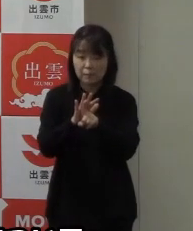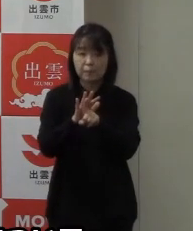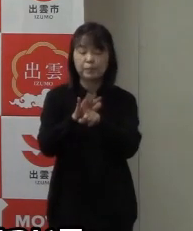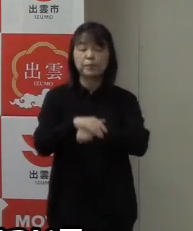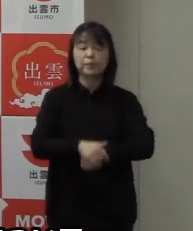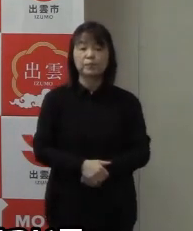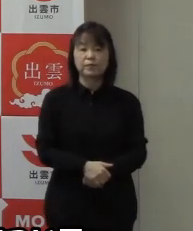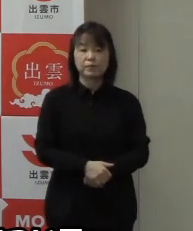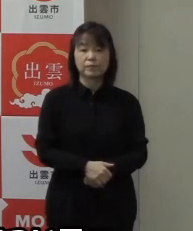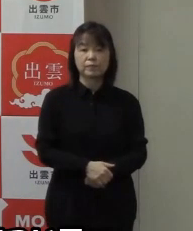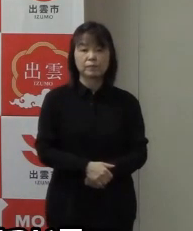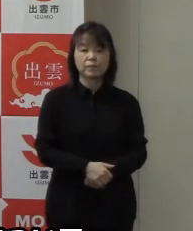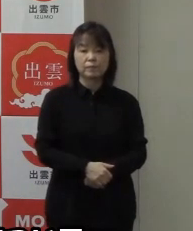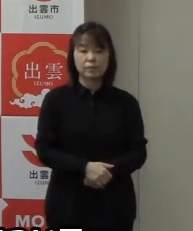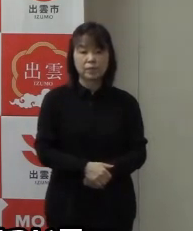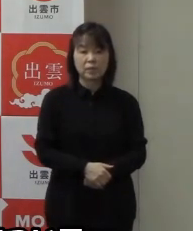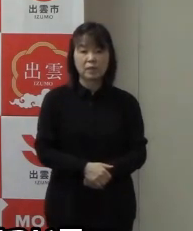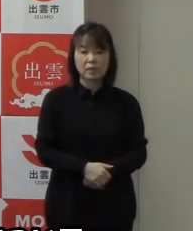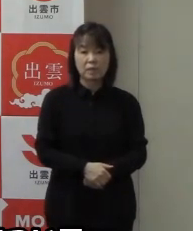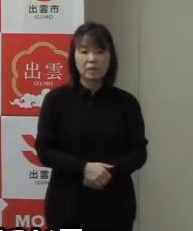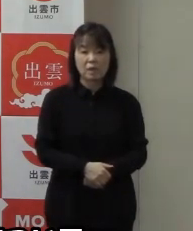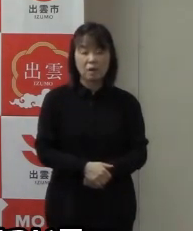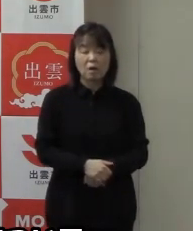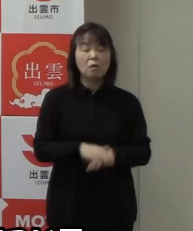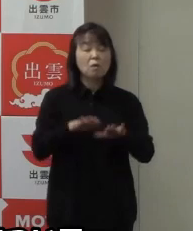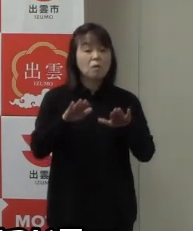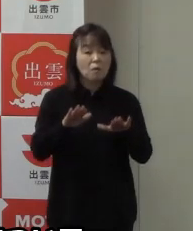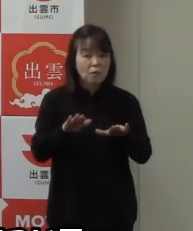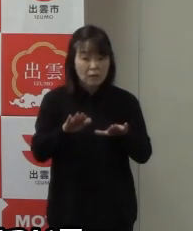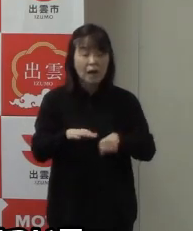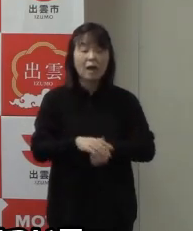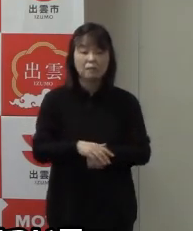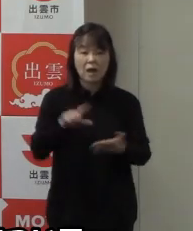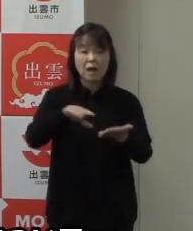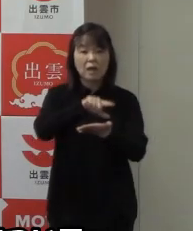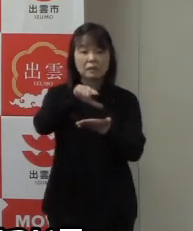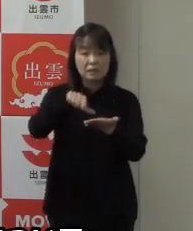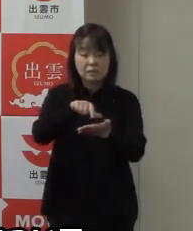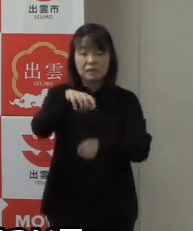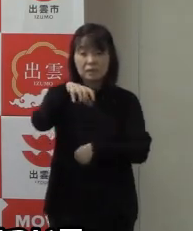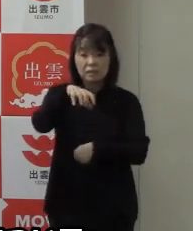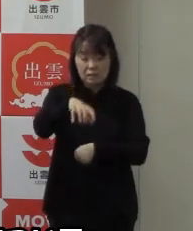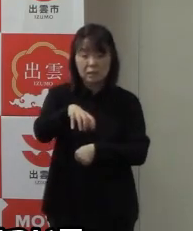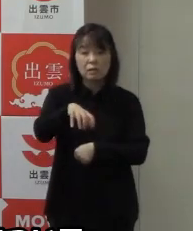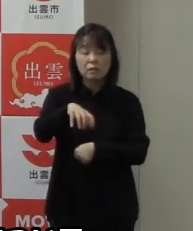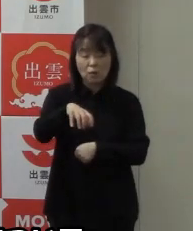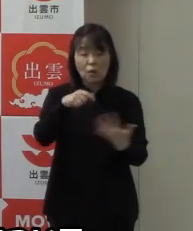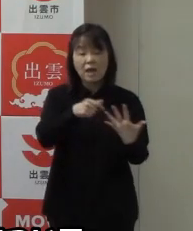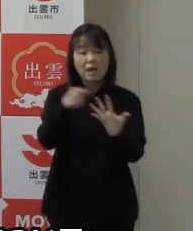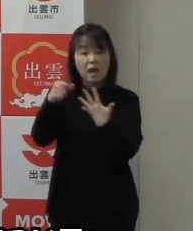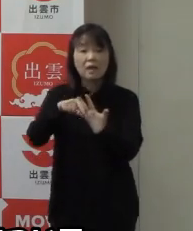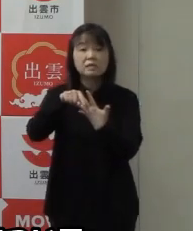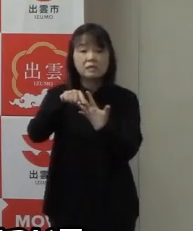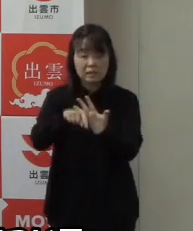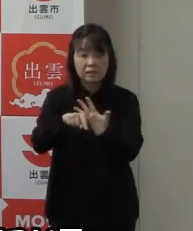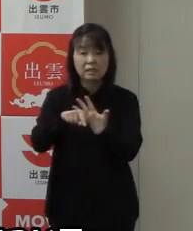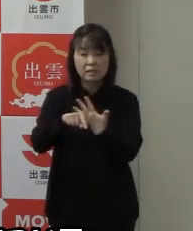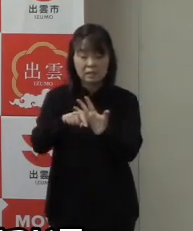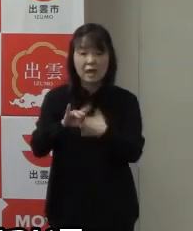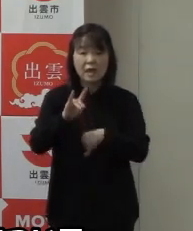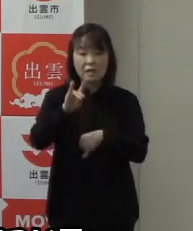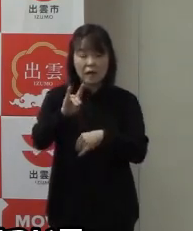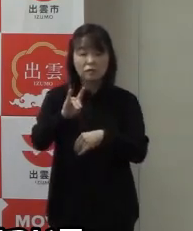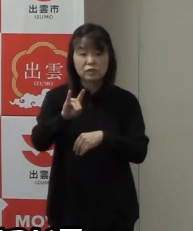今回は地域は絞ってではありますけれども、そのような乗り合いタクシーを事業ですねや